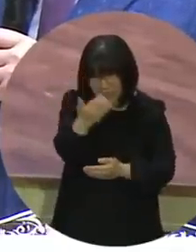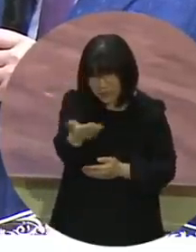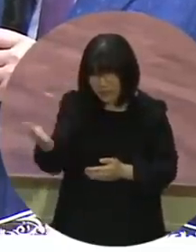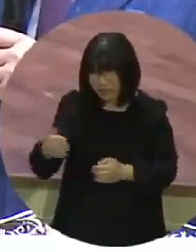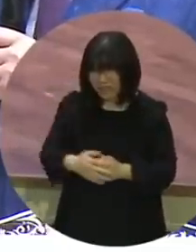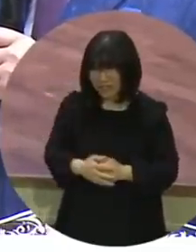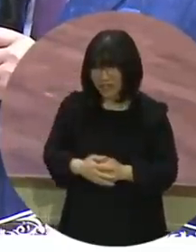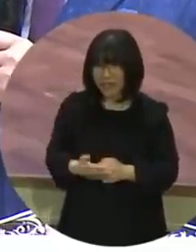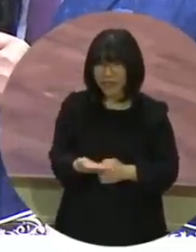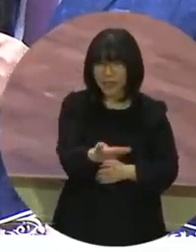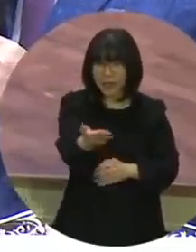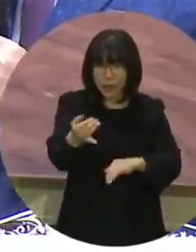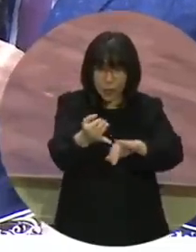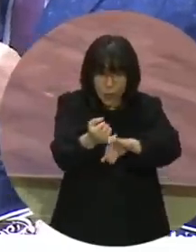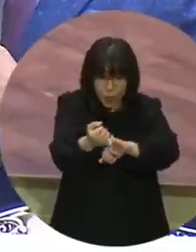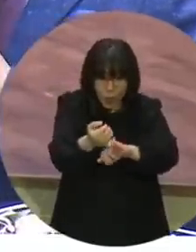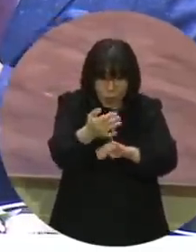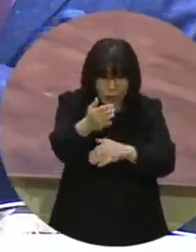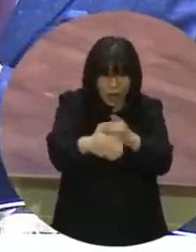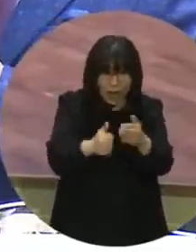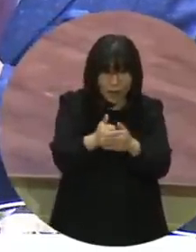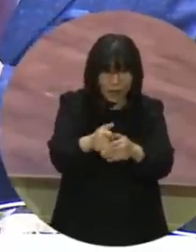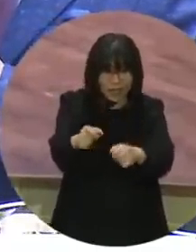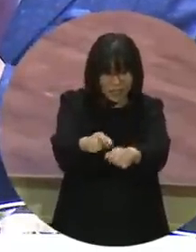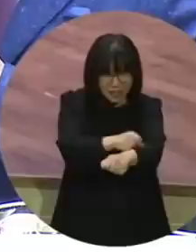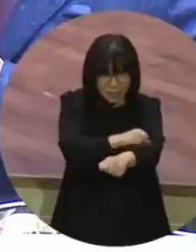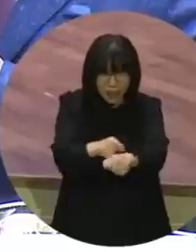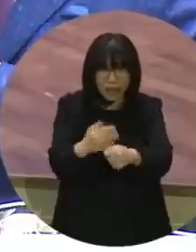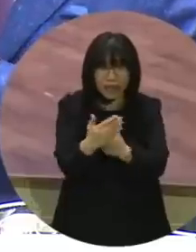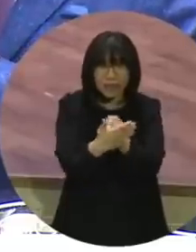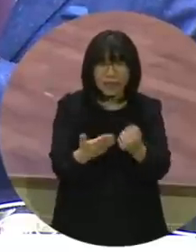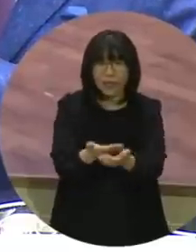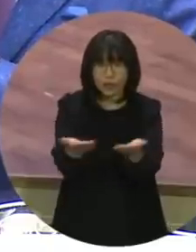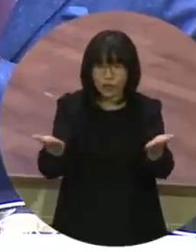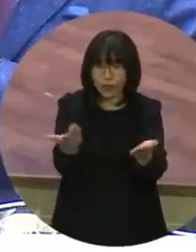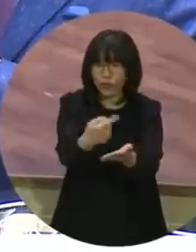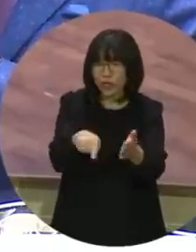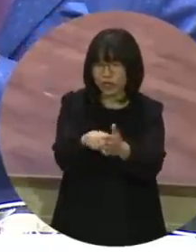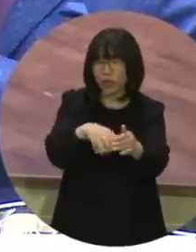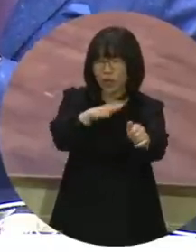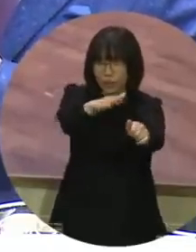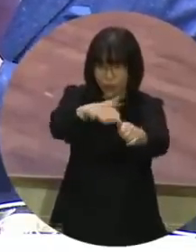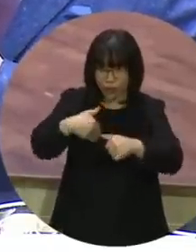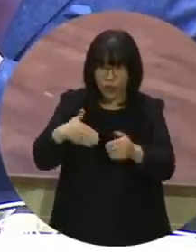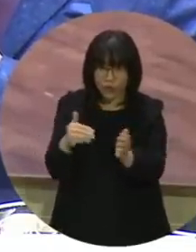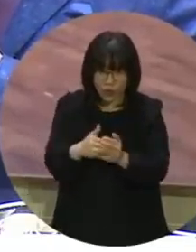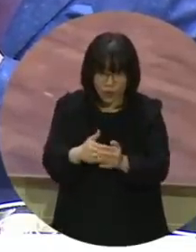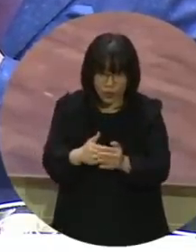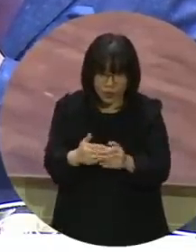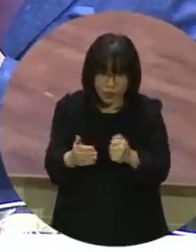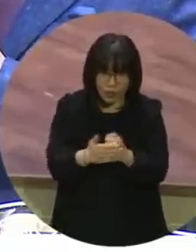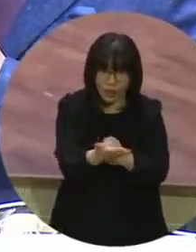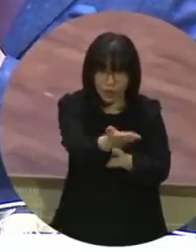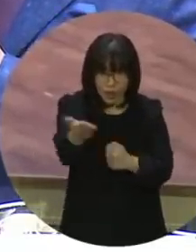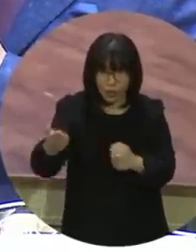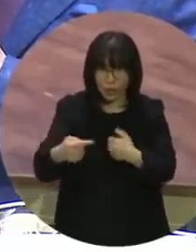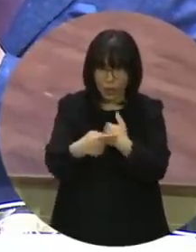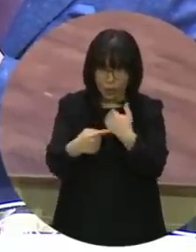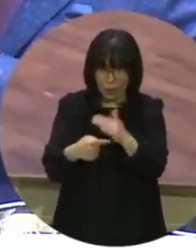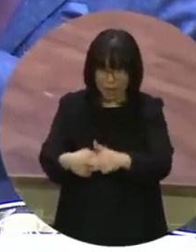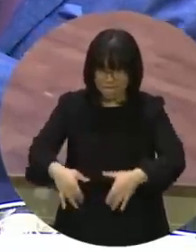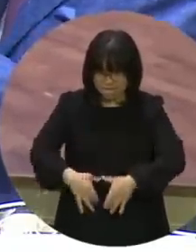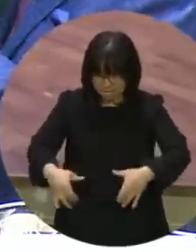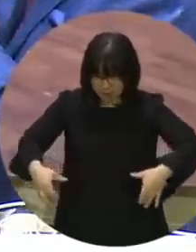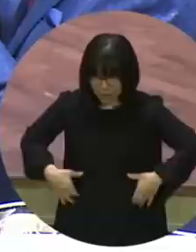할 때는요 하나님의 특별한 은총을 베푸시기 위해서 나를 부수다 생각하고 과감하게 한번 여러분이